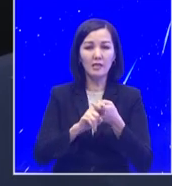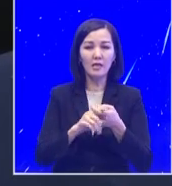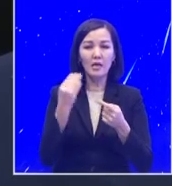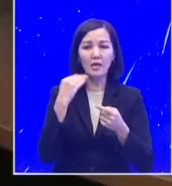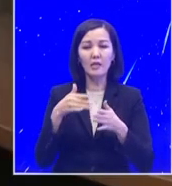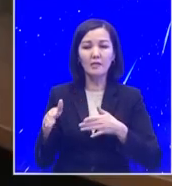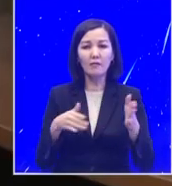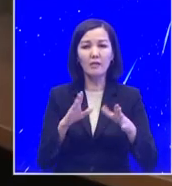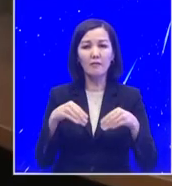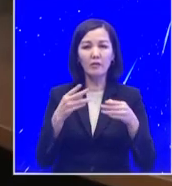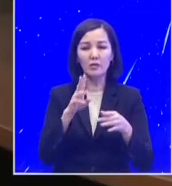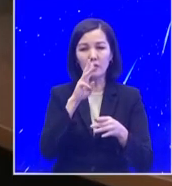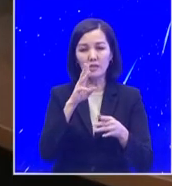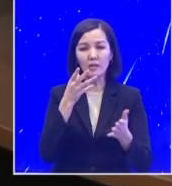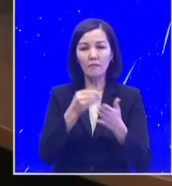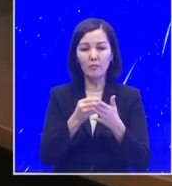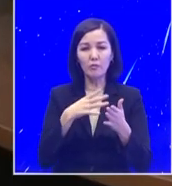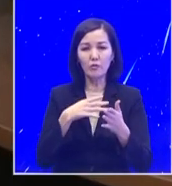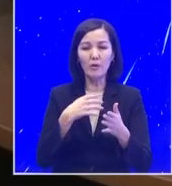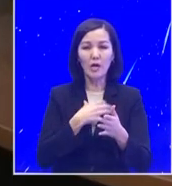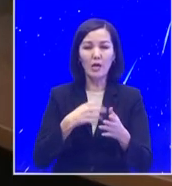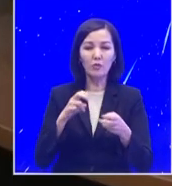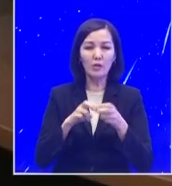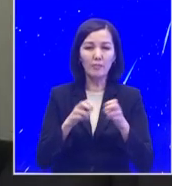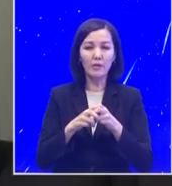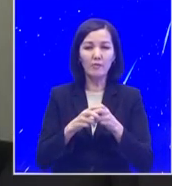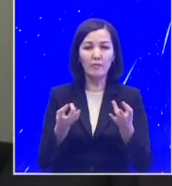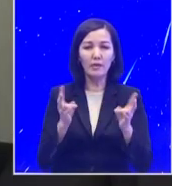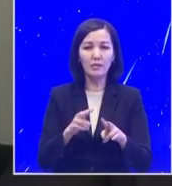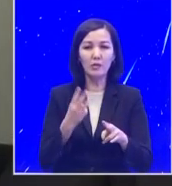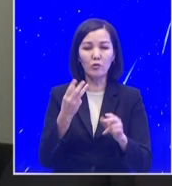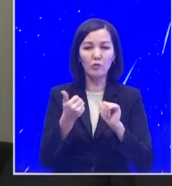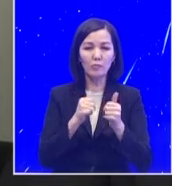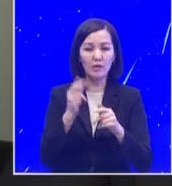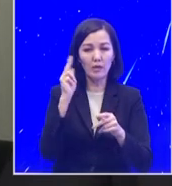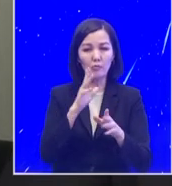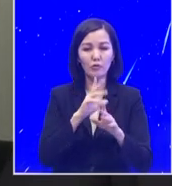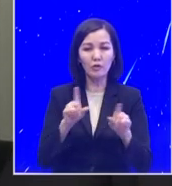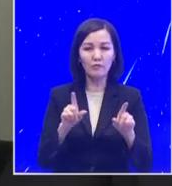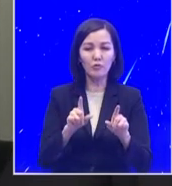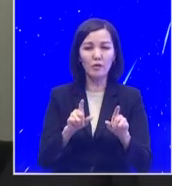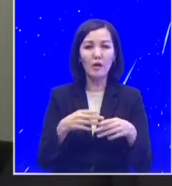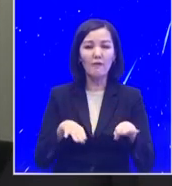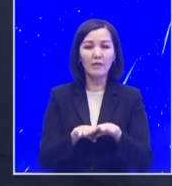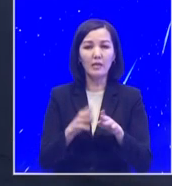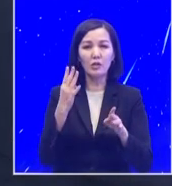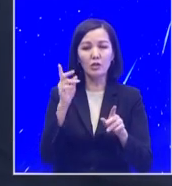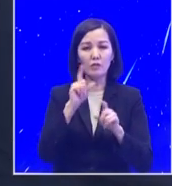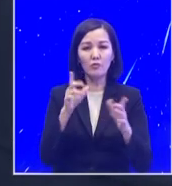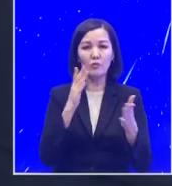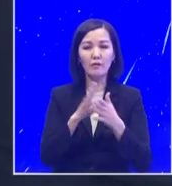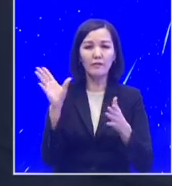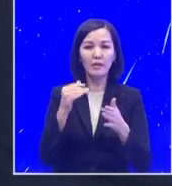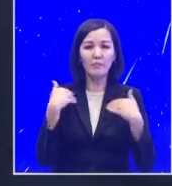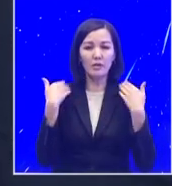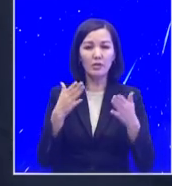дорог и выдача социальных пособий. Также актуальной проблемой в регионе остается трехсменное обучение в школах. Таких в районе 4. Все